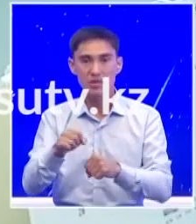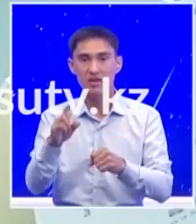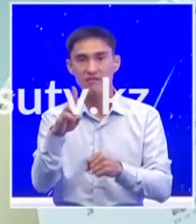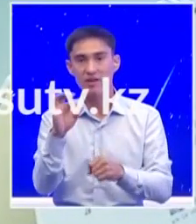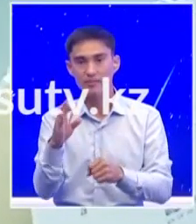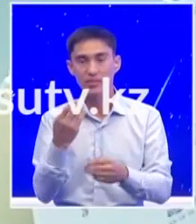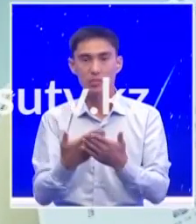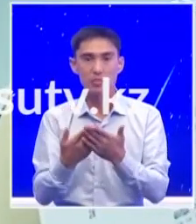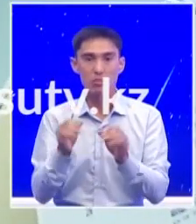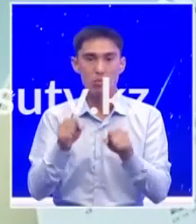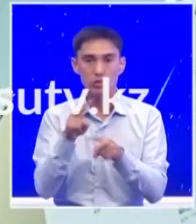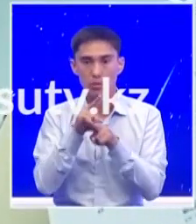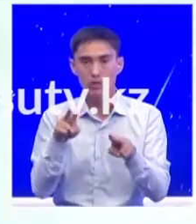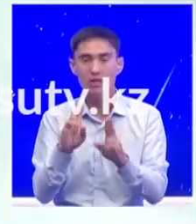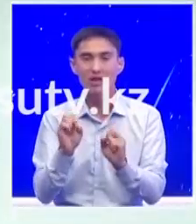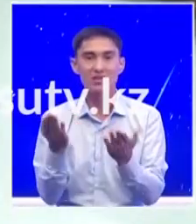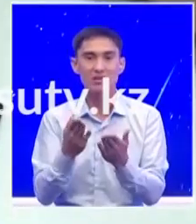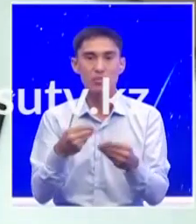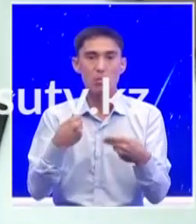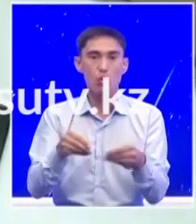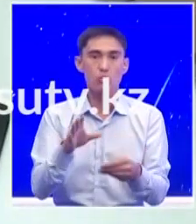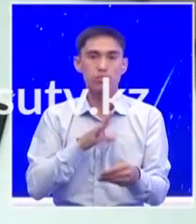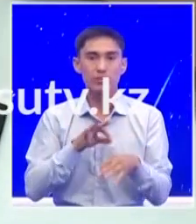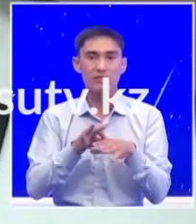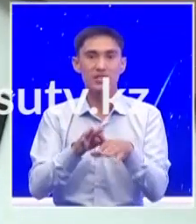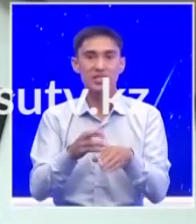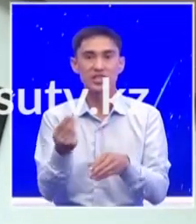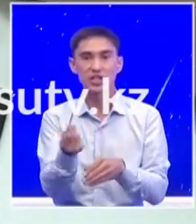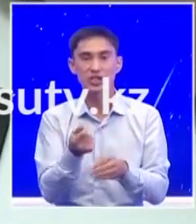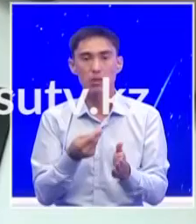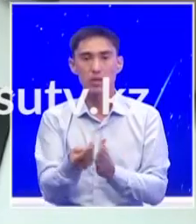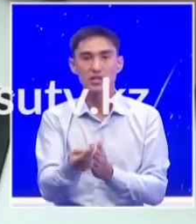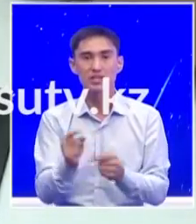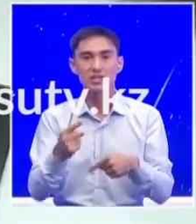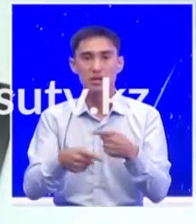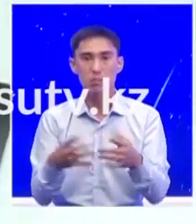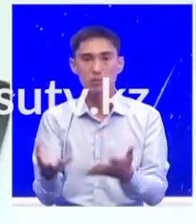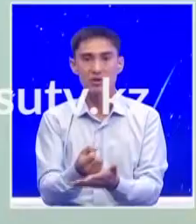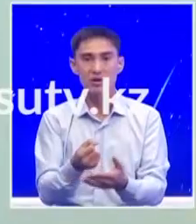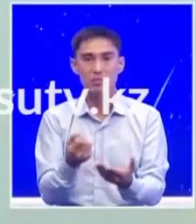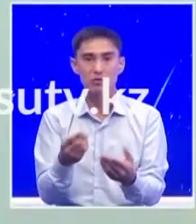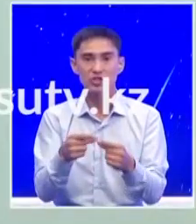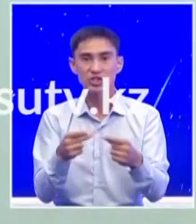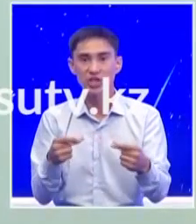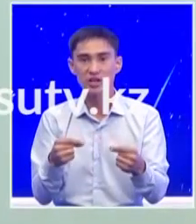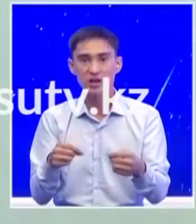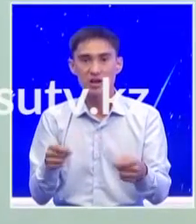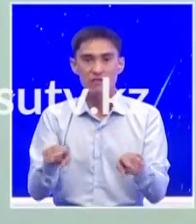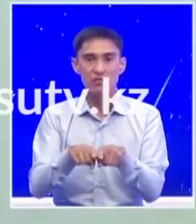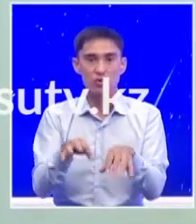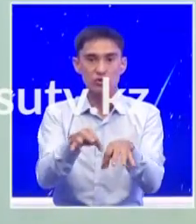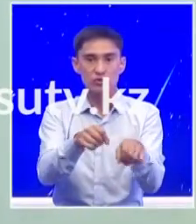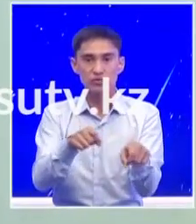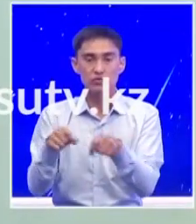Или же, например, они могут наблюдать за тем, какие именно покупки проводились наличной оплатой. Затем подбирают подходящий чек и выносят схожий товар